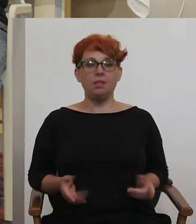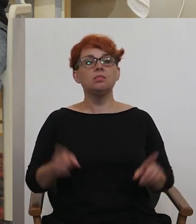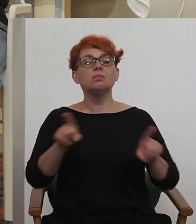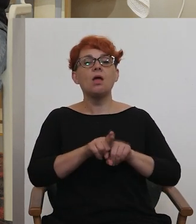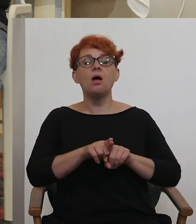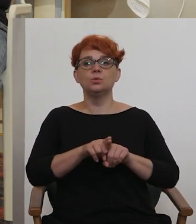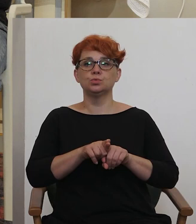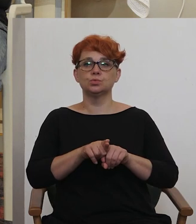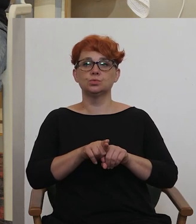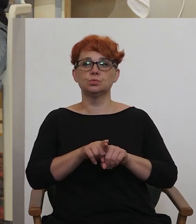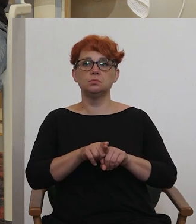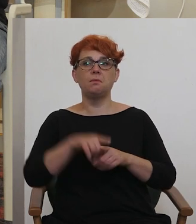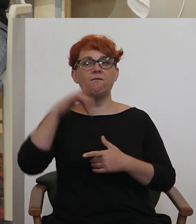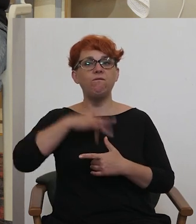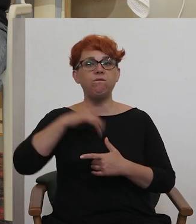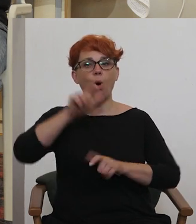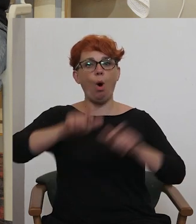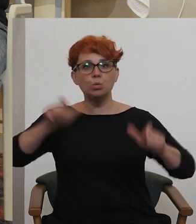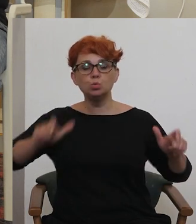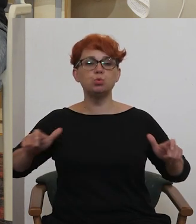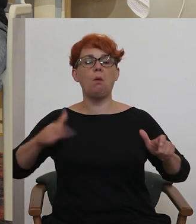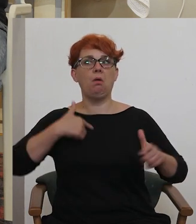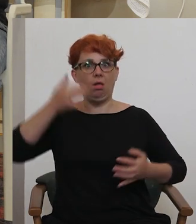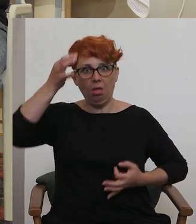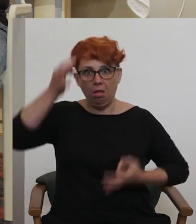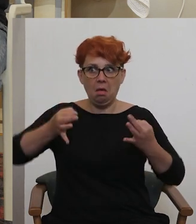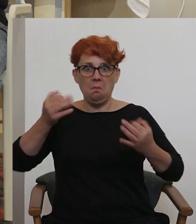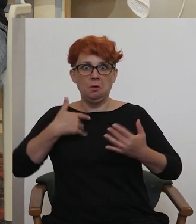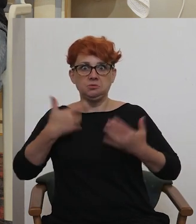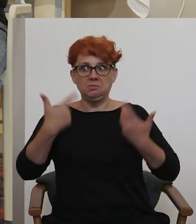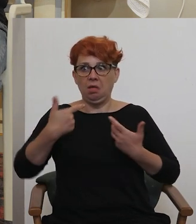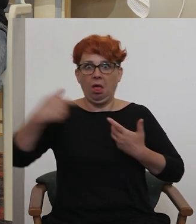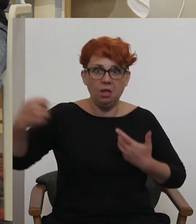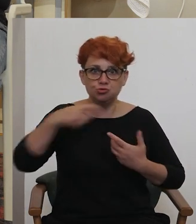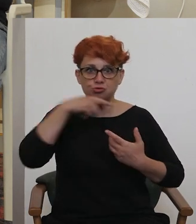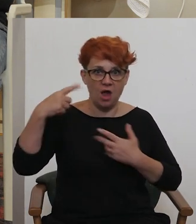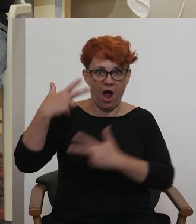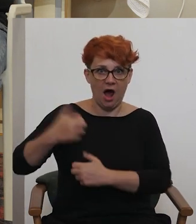zrodziło się przekonanie i niepewność, czy aby nie zostaną wcieleni do Armii Czerwonej.